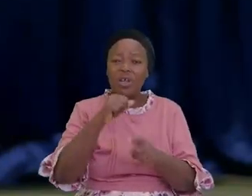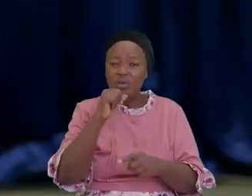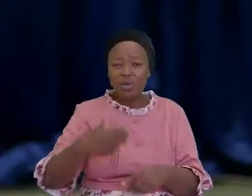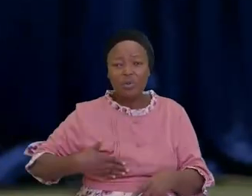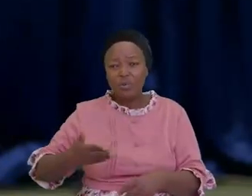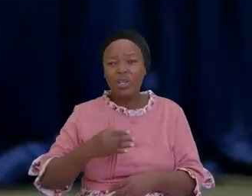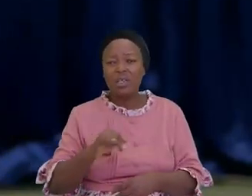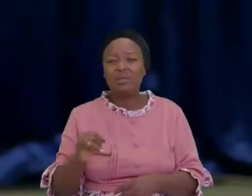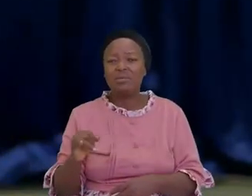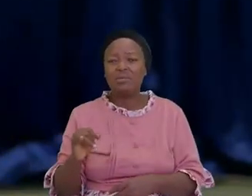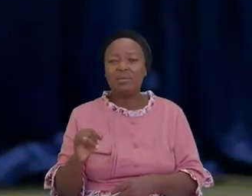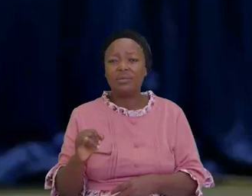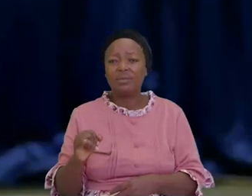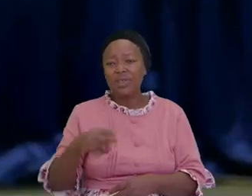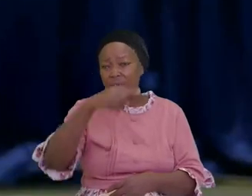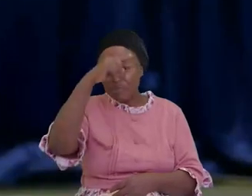tu n'es pas disponible,